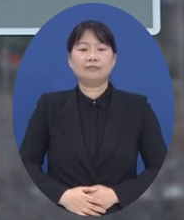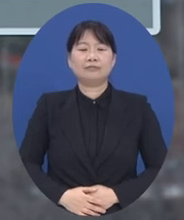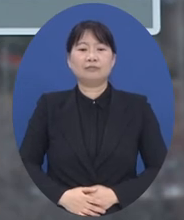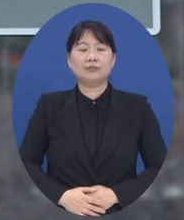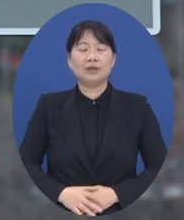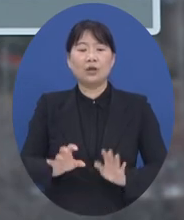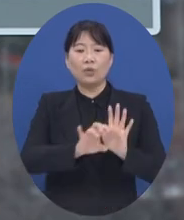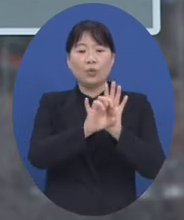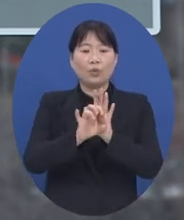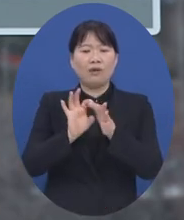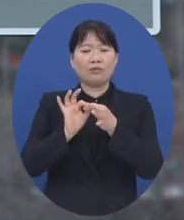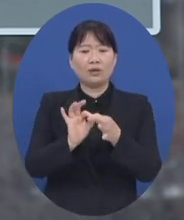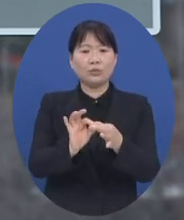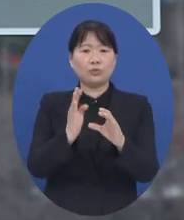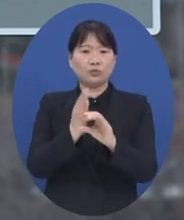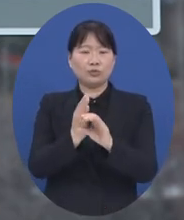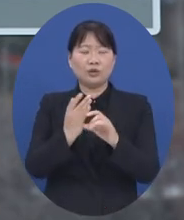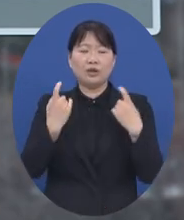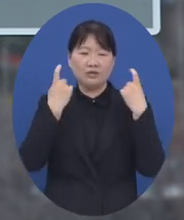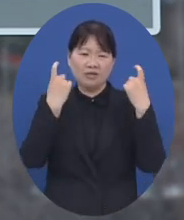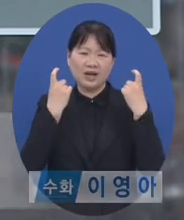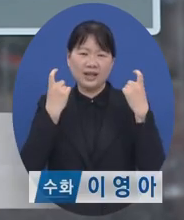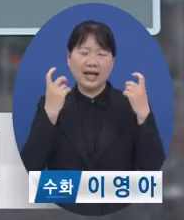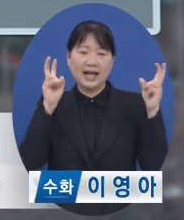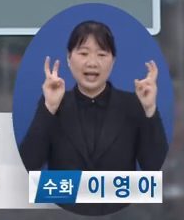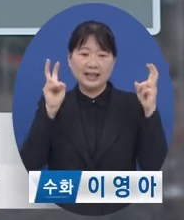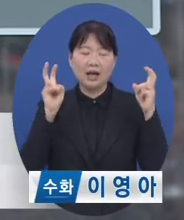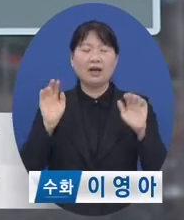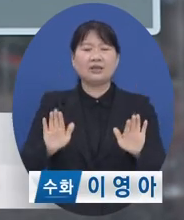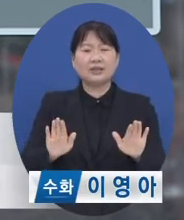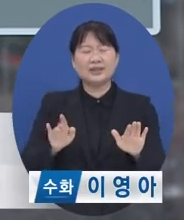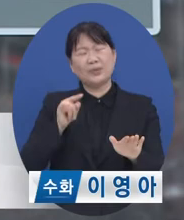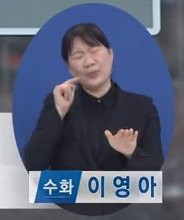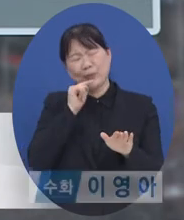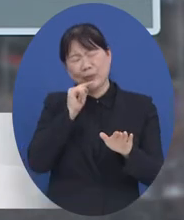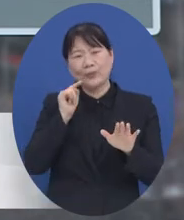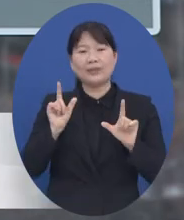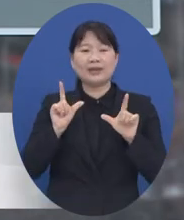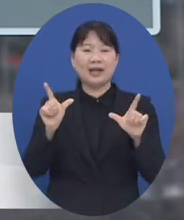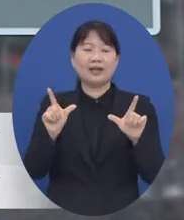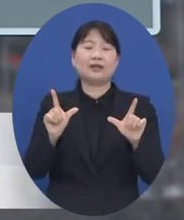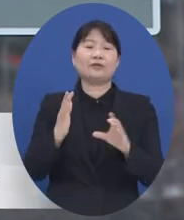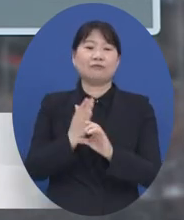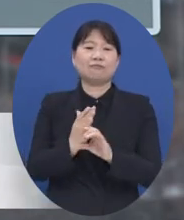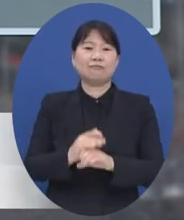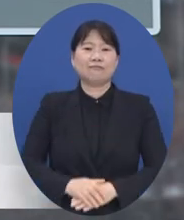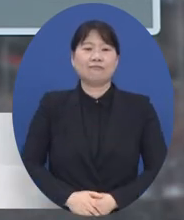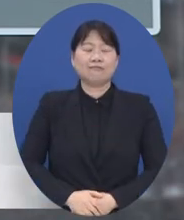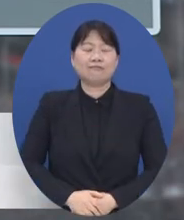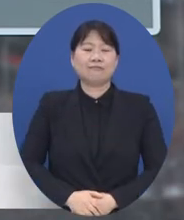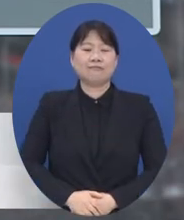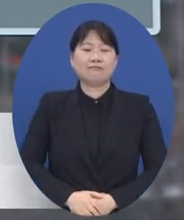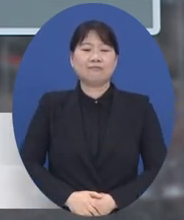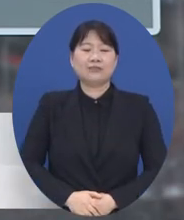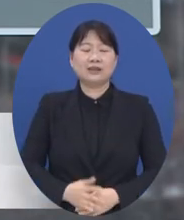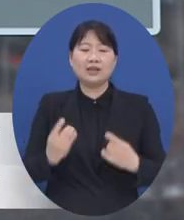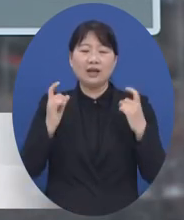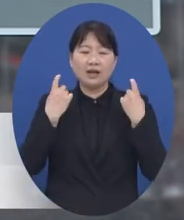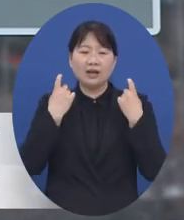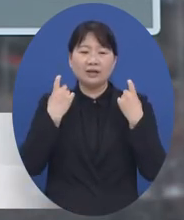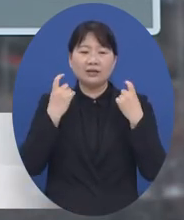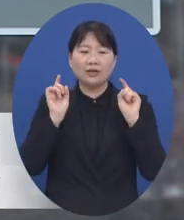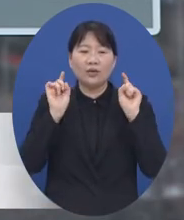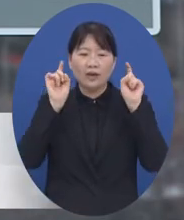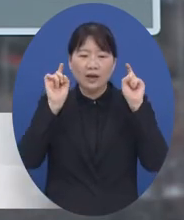코론 알고가 지속되면서 관광업계 는 특히 혹독한 날들을 보내고 있습니다 벼랑 끝에 몰린 관광 업체들의 한